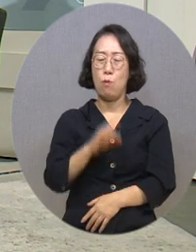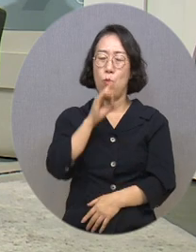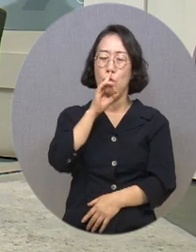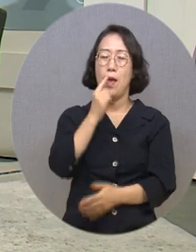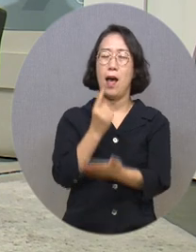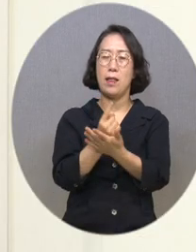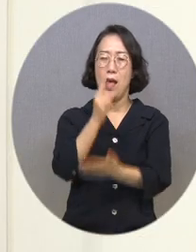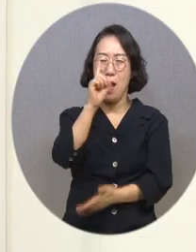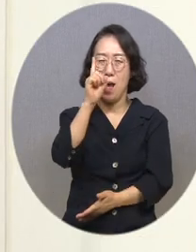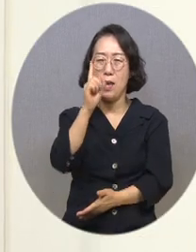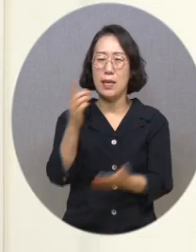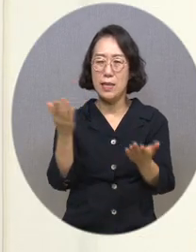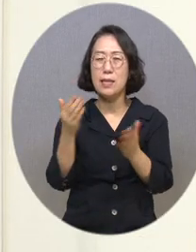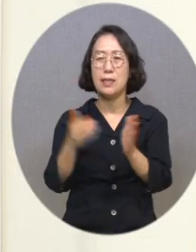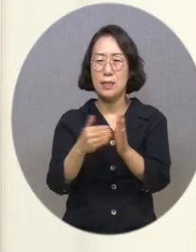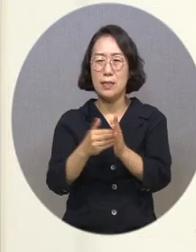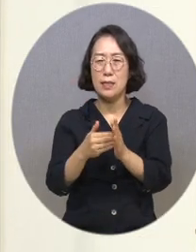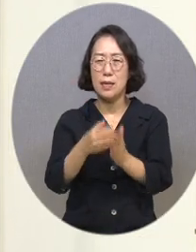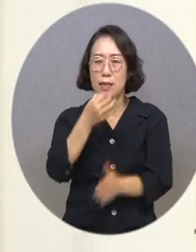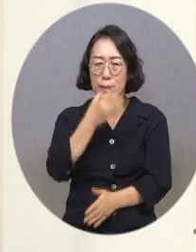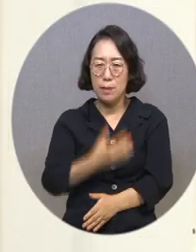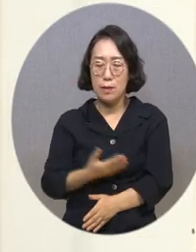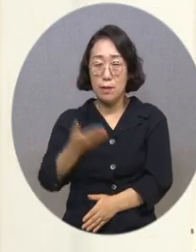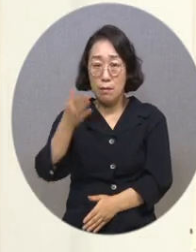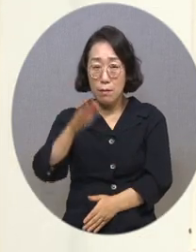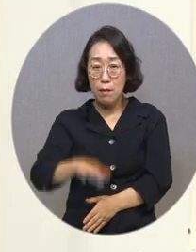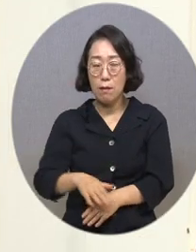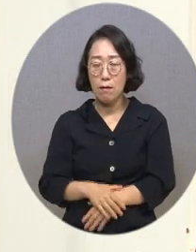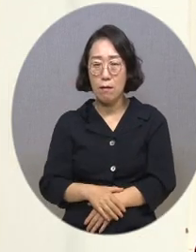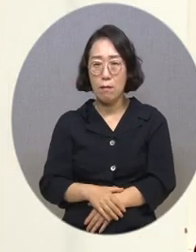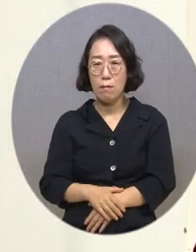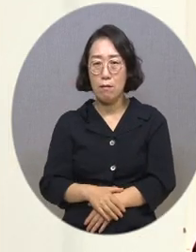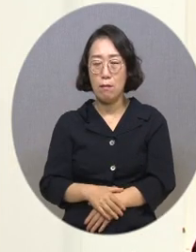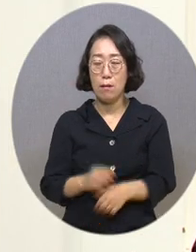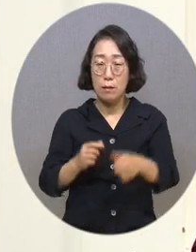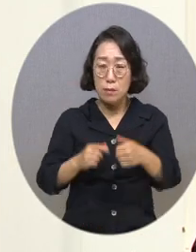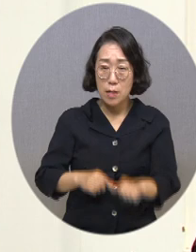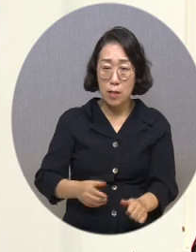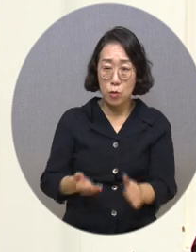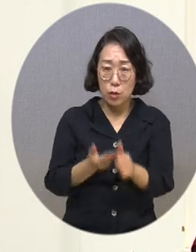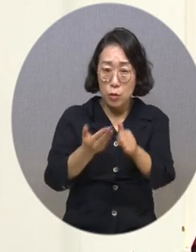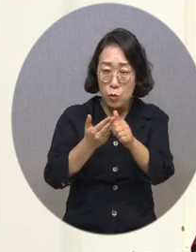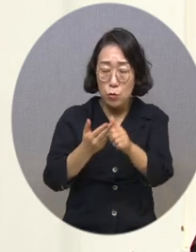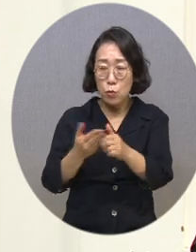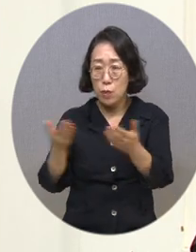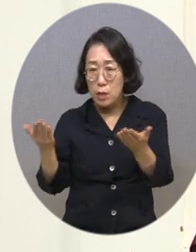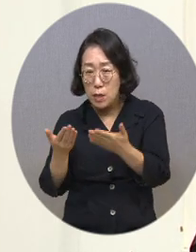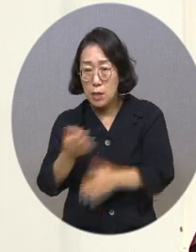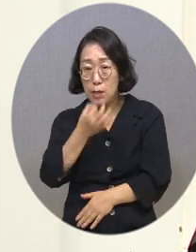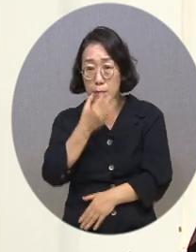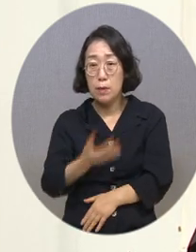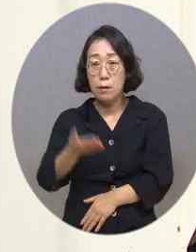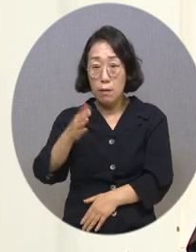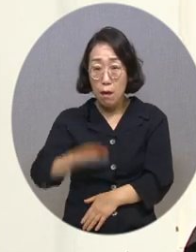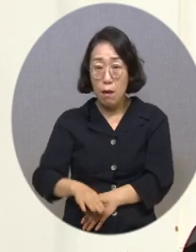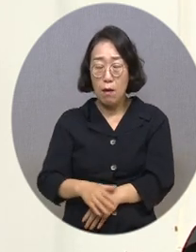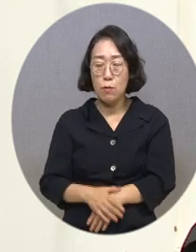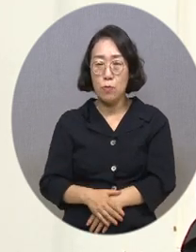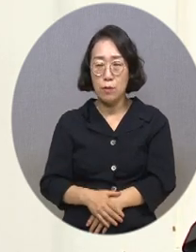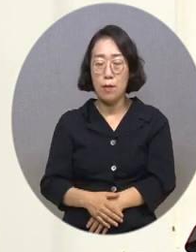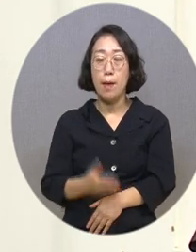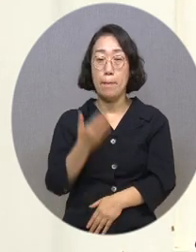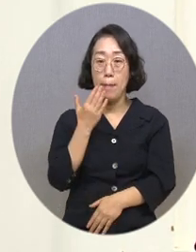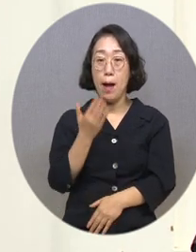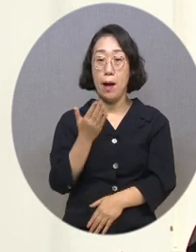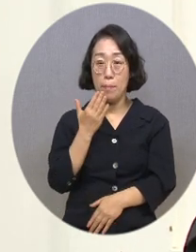없었거든요. 한 가지 일만 해도 힘들었거든요. 애 보고 일하고 나 힘들어 이렇게 살았거든요. 근데 이제는